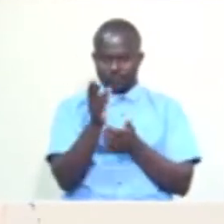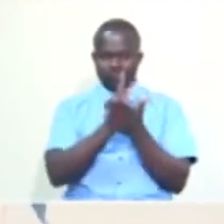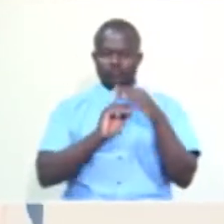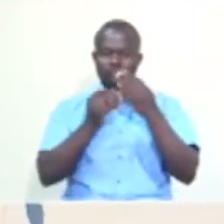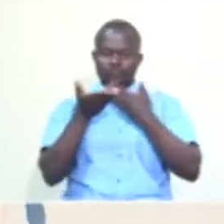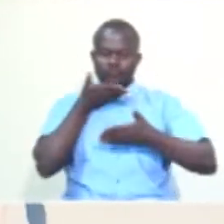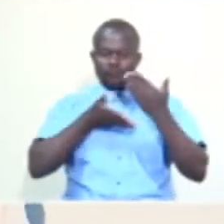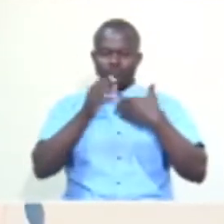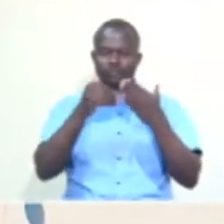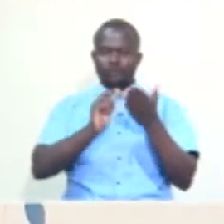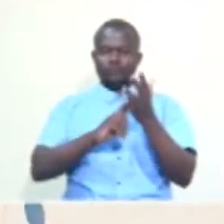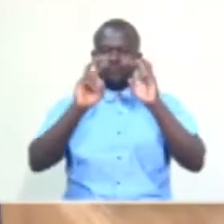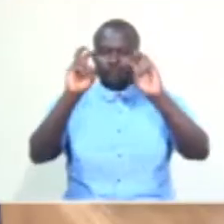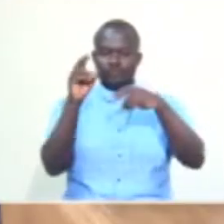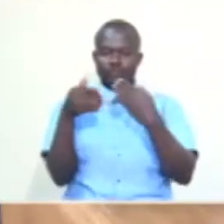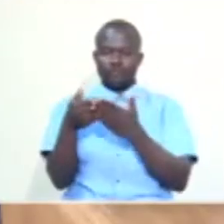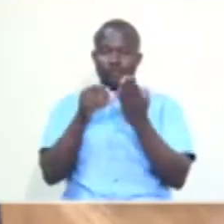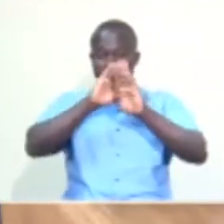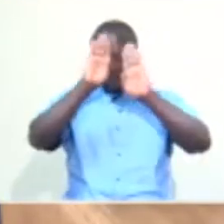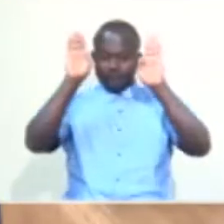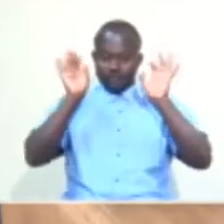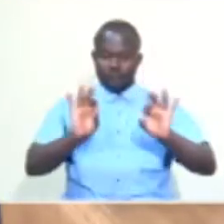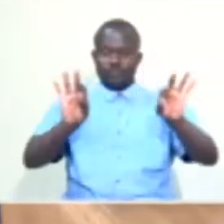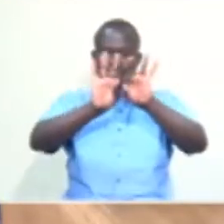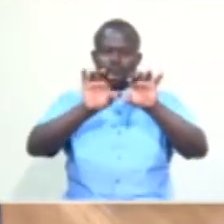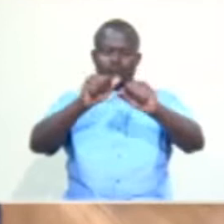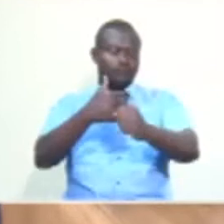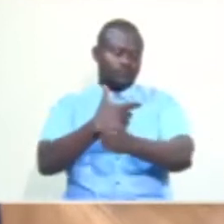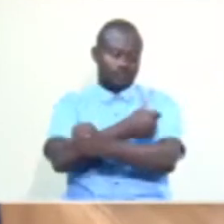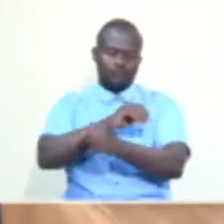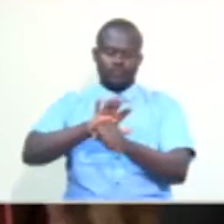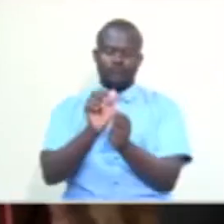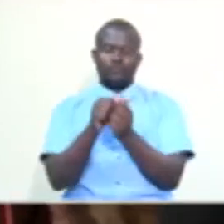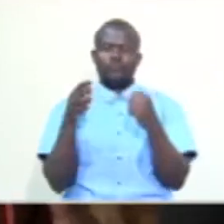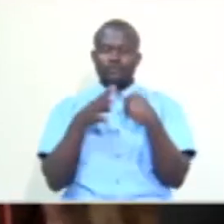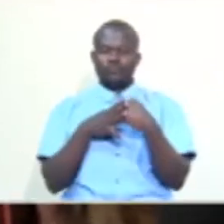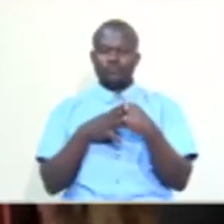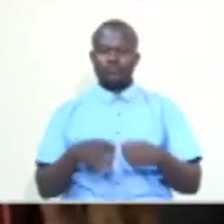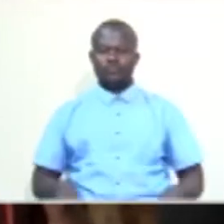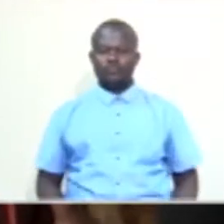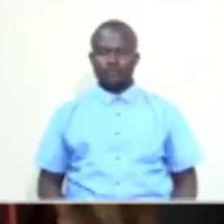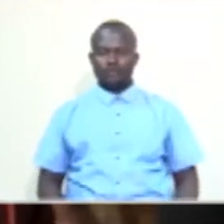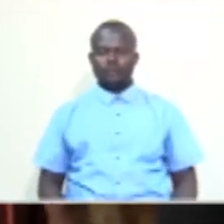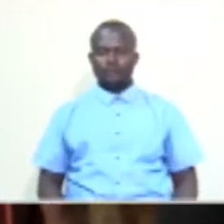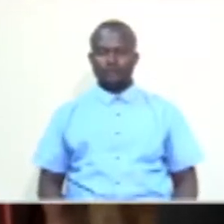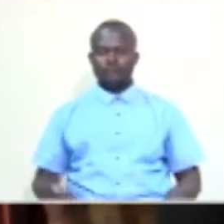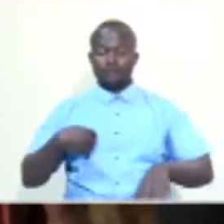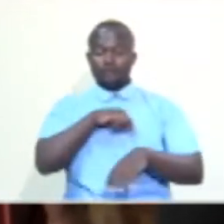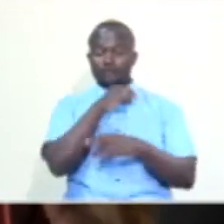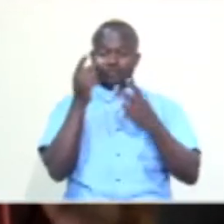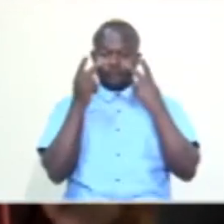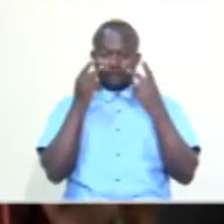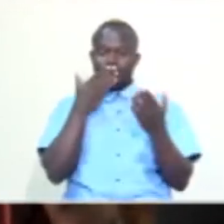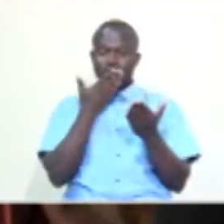bo twaganiriye bahamya ko basobanukiwe n'akamaro ko gufata inkingo za COVID-19 zonge ndabona ari byiza kuba twaje